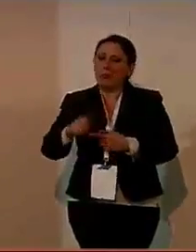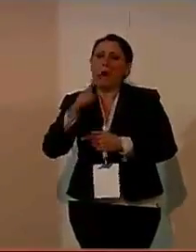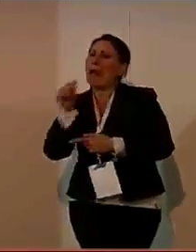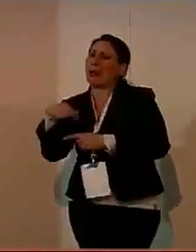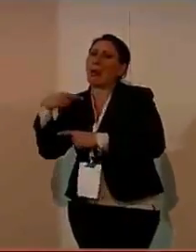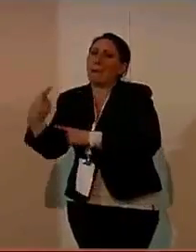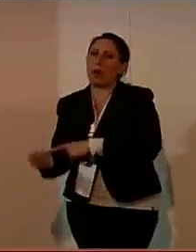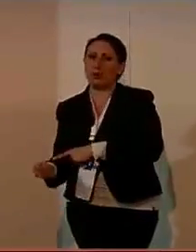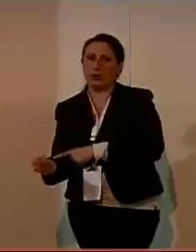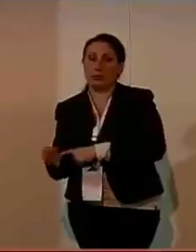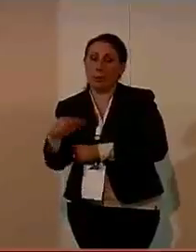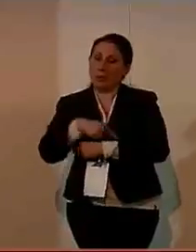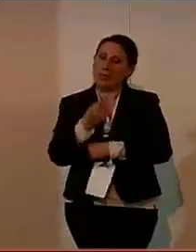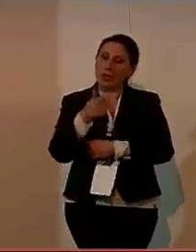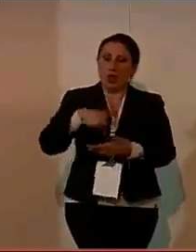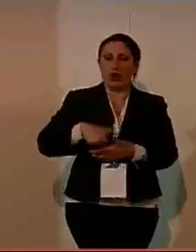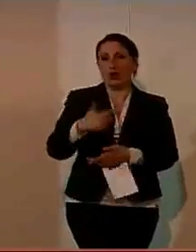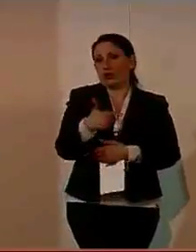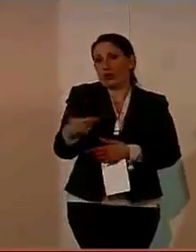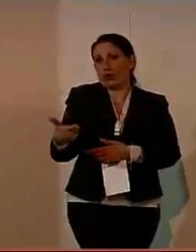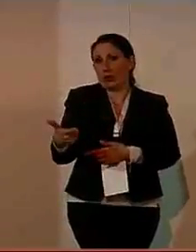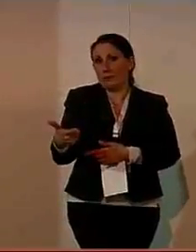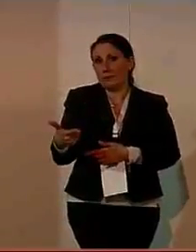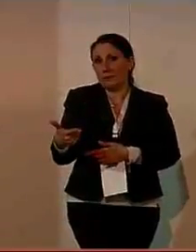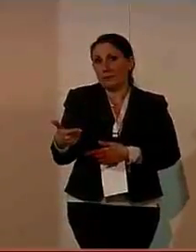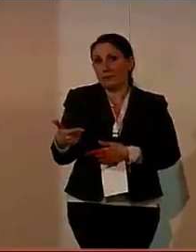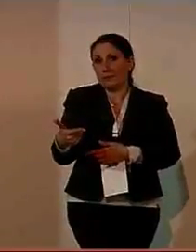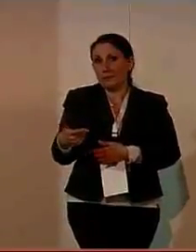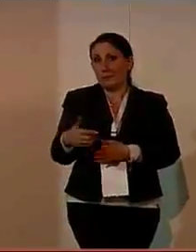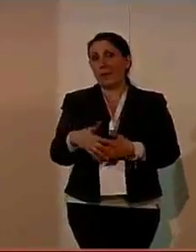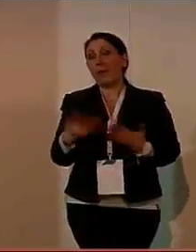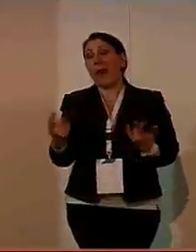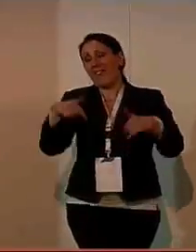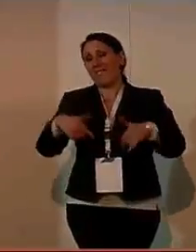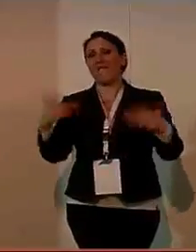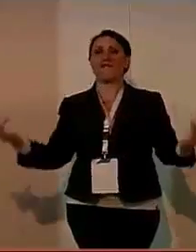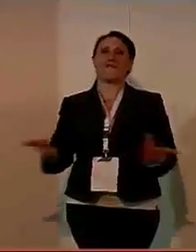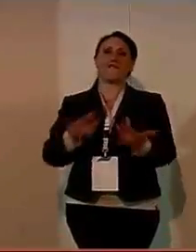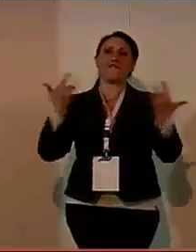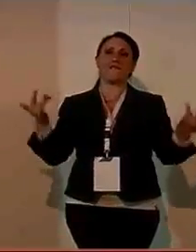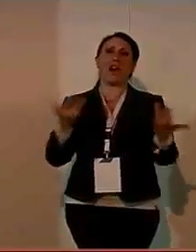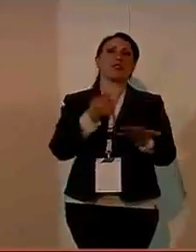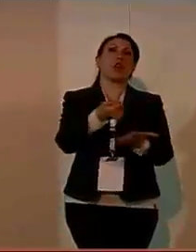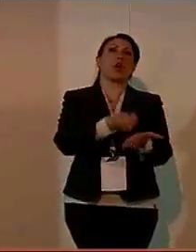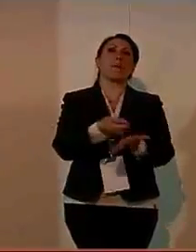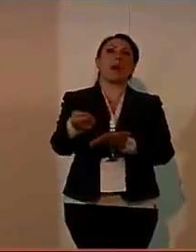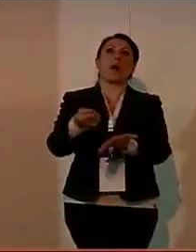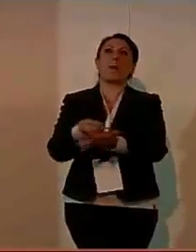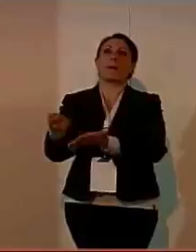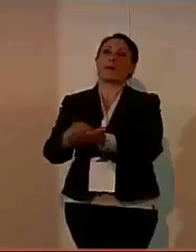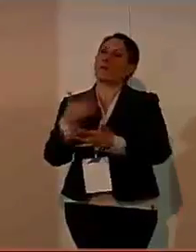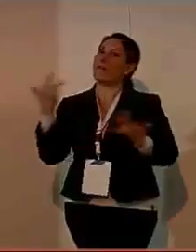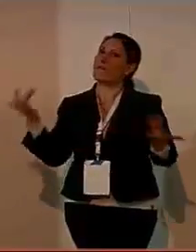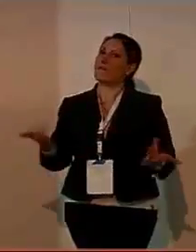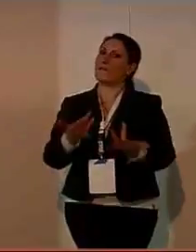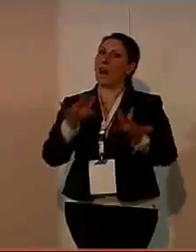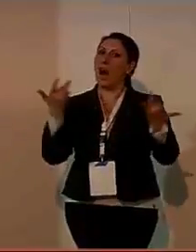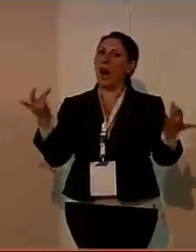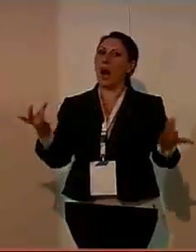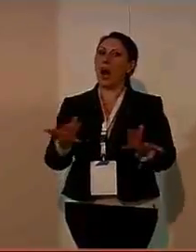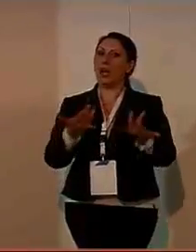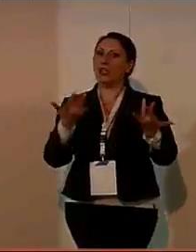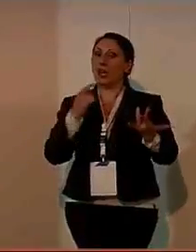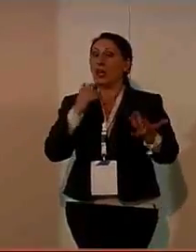ti pare ma togli l'attesa al desiderio è molto più facile che non dire questa cosa non ce la possiamo permettere poi